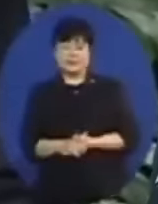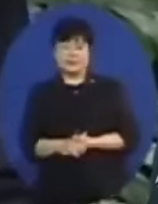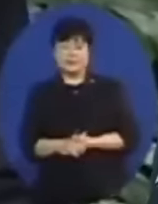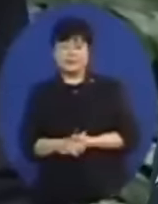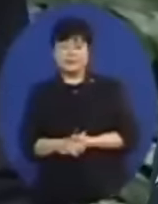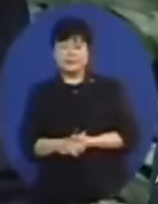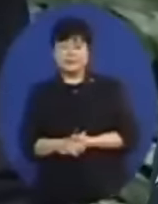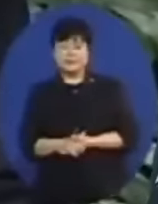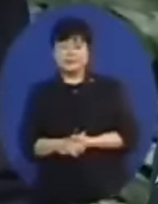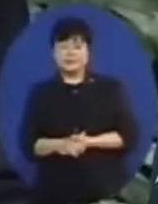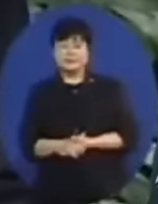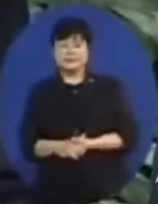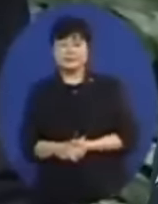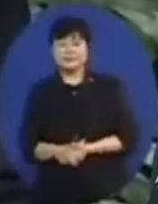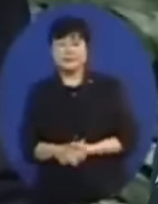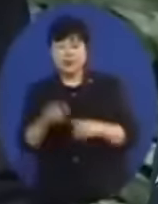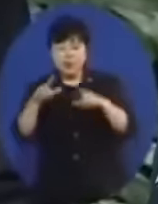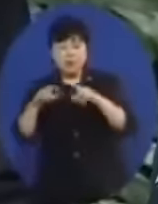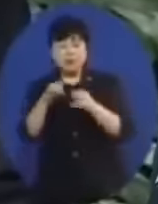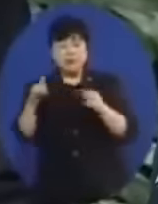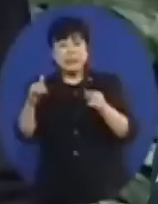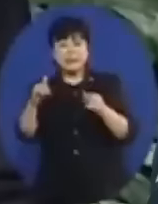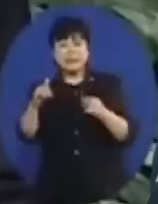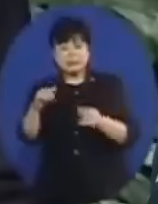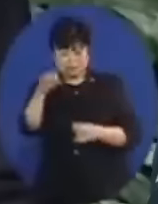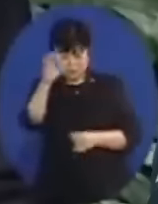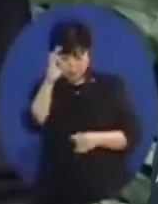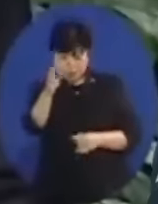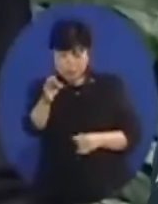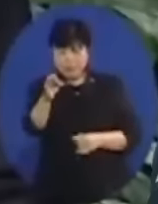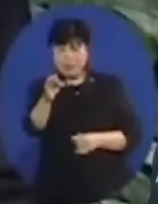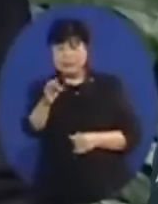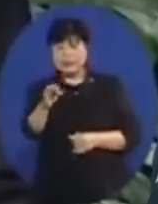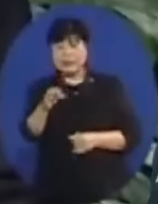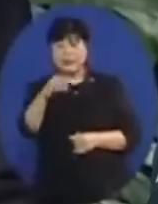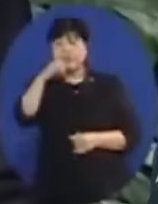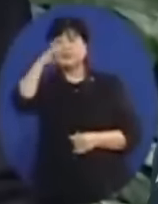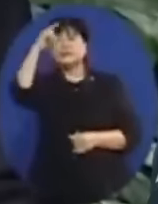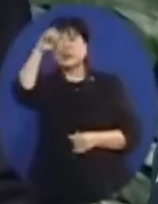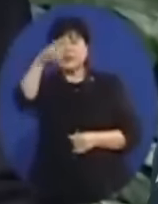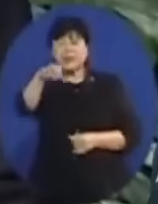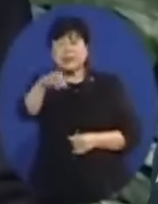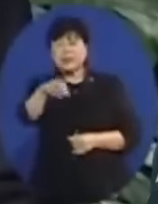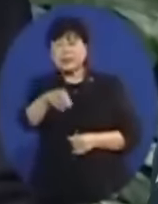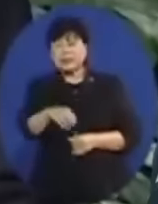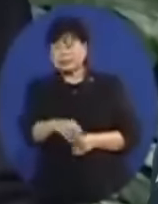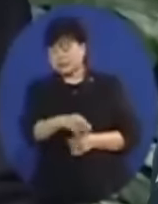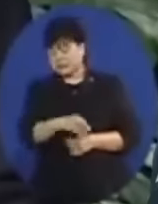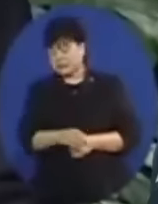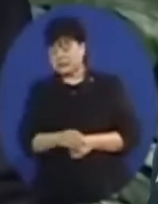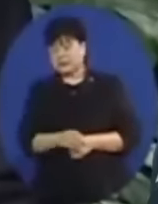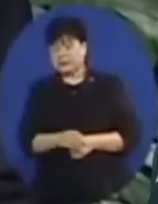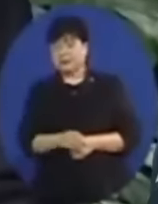그런데 그런 사람 앞에서 보통 사람은 굉장히 좌절감을 느끼고 열등감을 느끼는